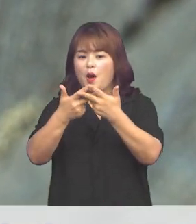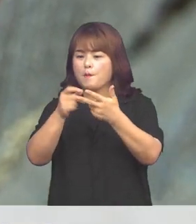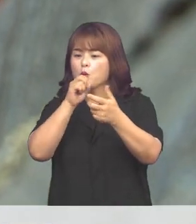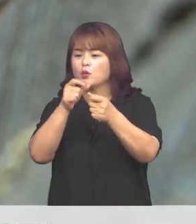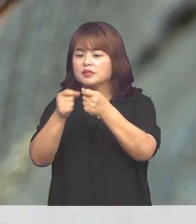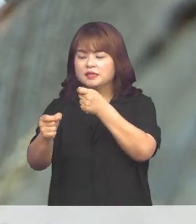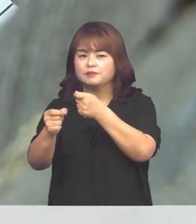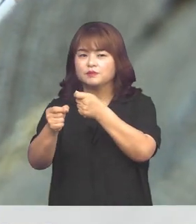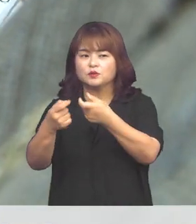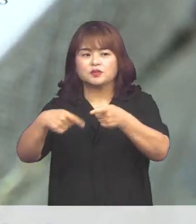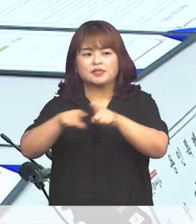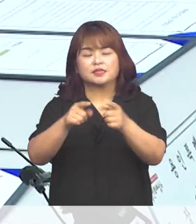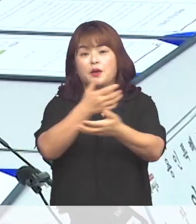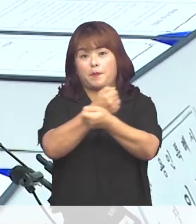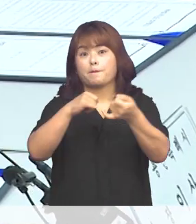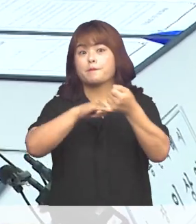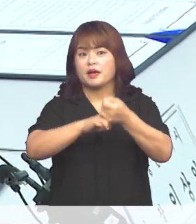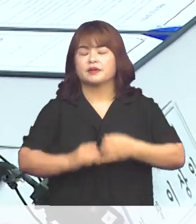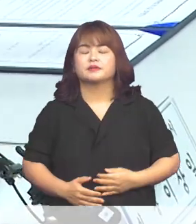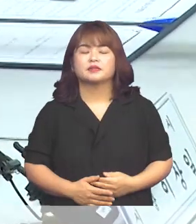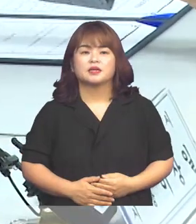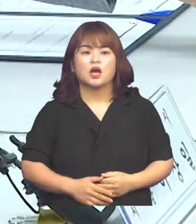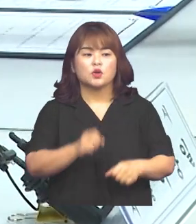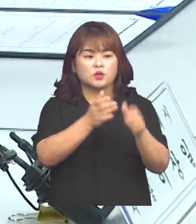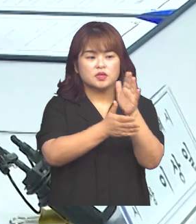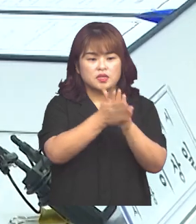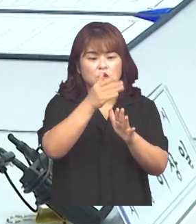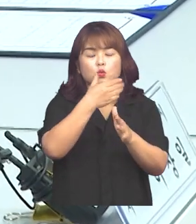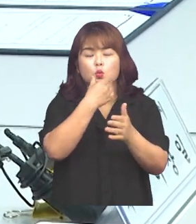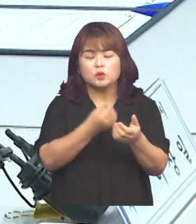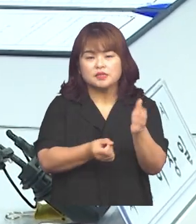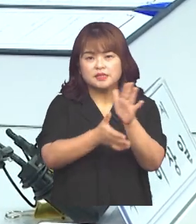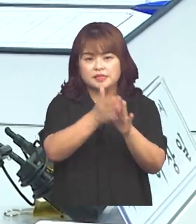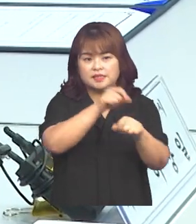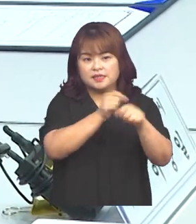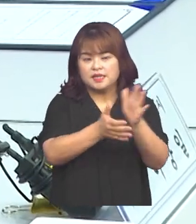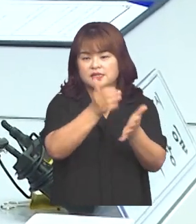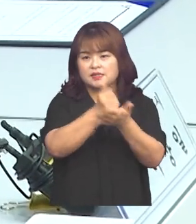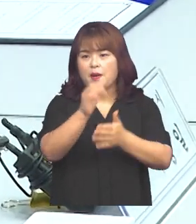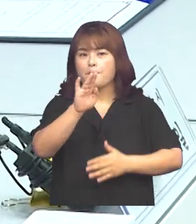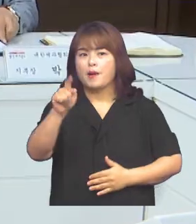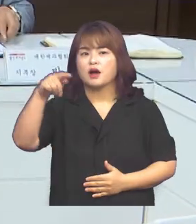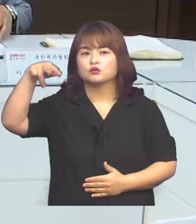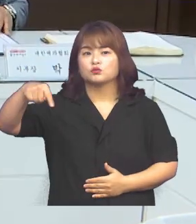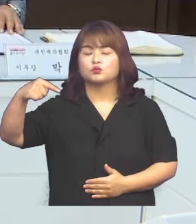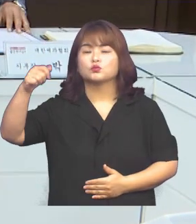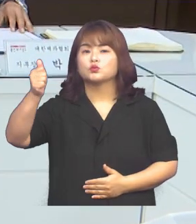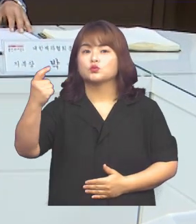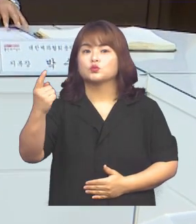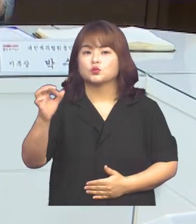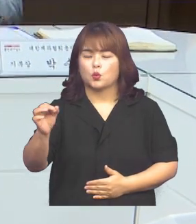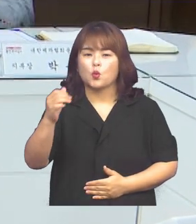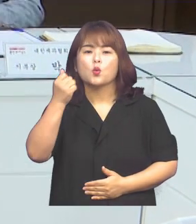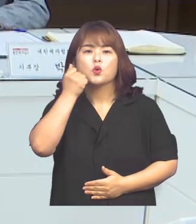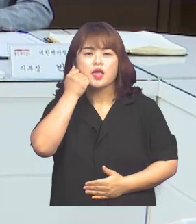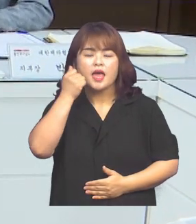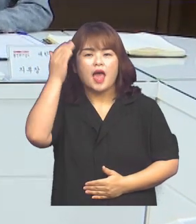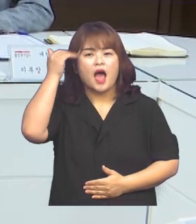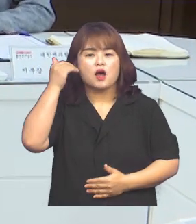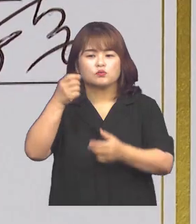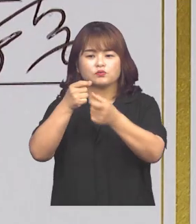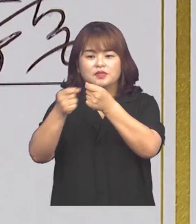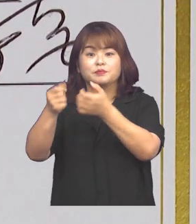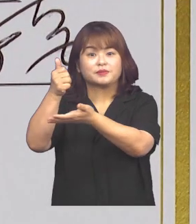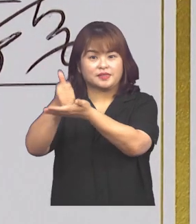백옥살 가루 공급 업무협약식을 체결했습니다. 시계는 이상일 용인특례시장, 박수홍 사단법인 대한재과협회